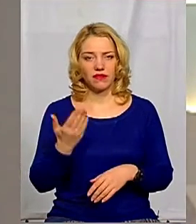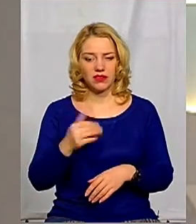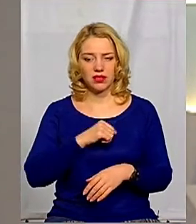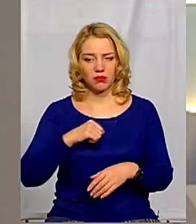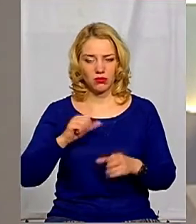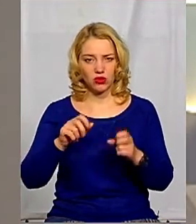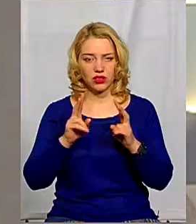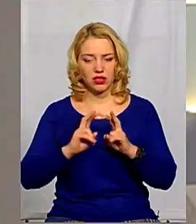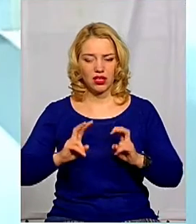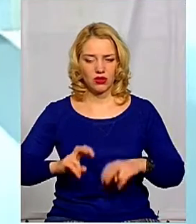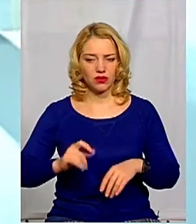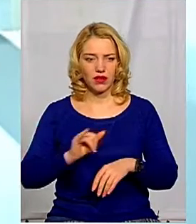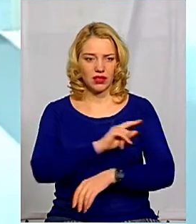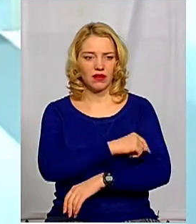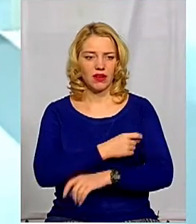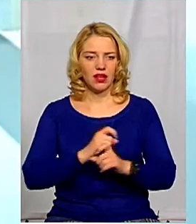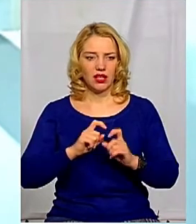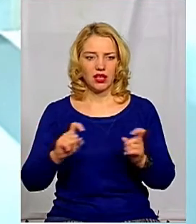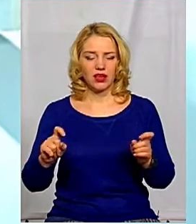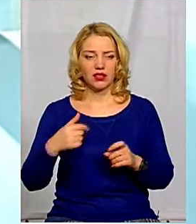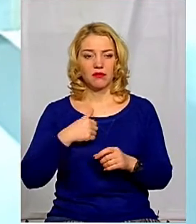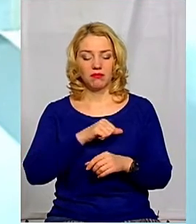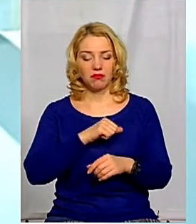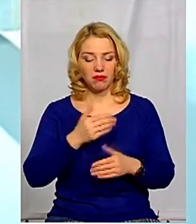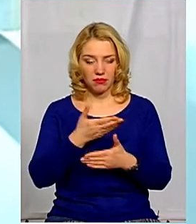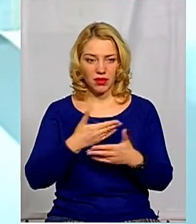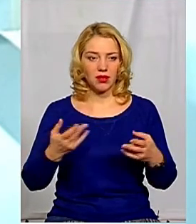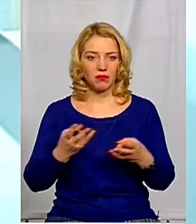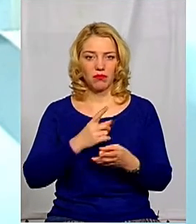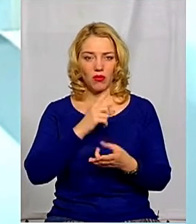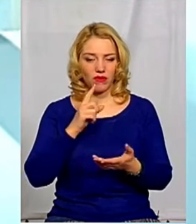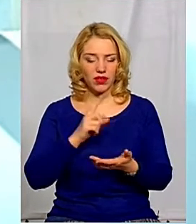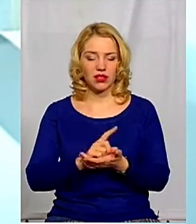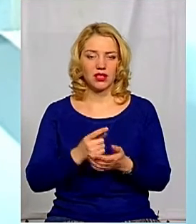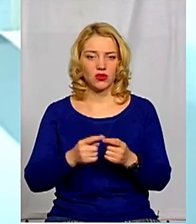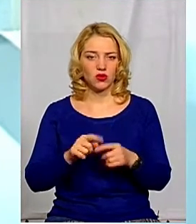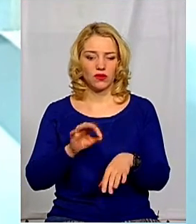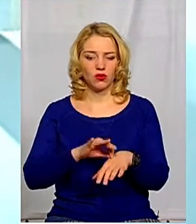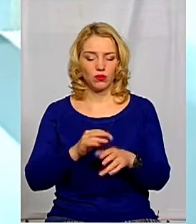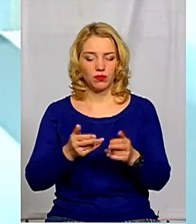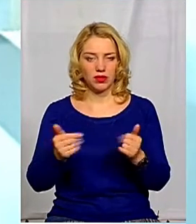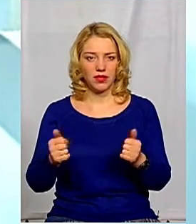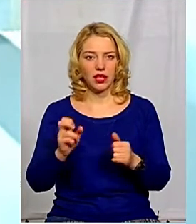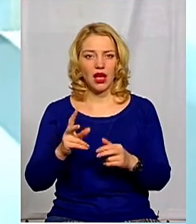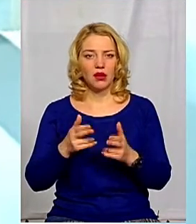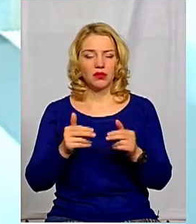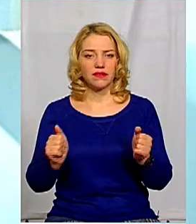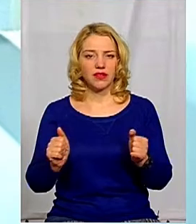діагностувати можете в лікарні? Ми повинні цю хворобу підтвердити, а підтверджується